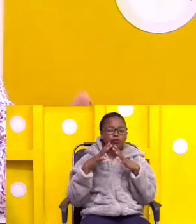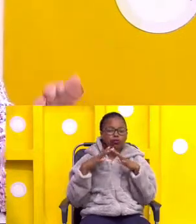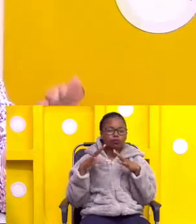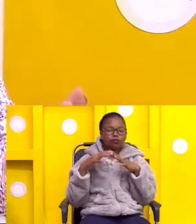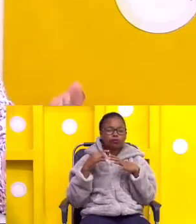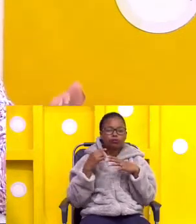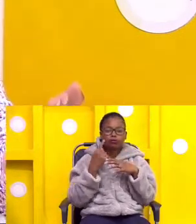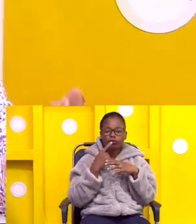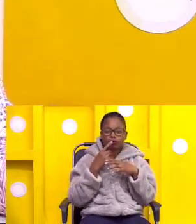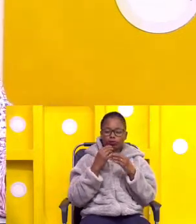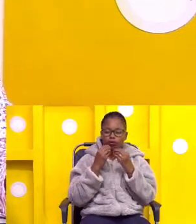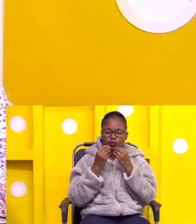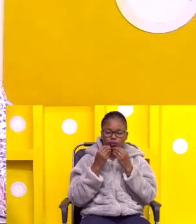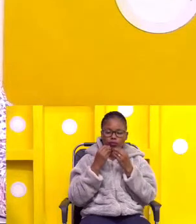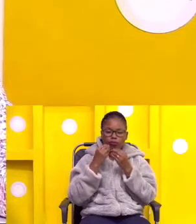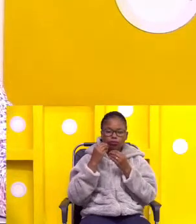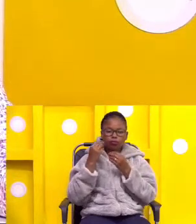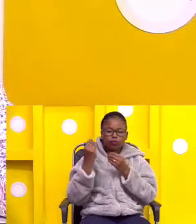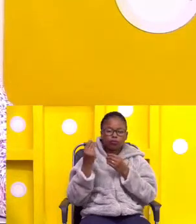matekuria besa cia retirement